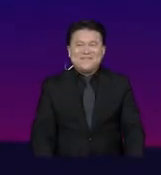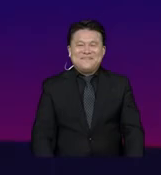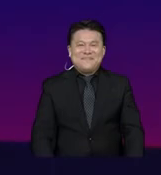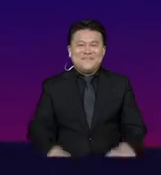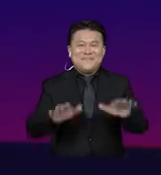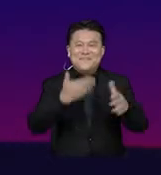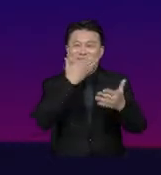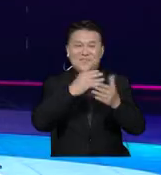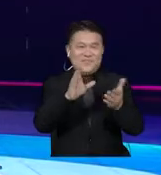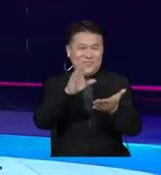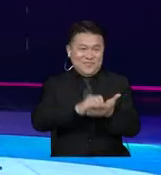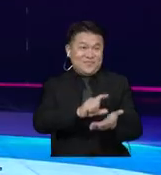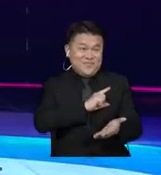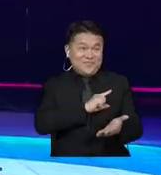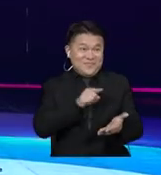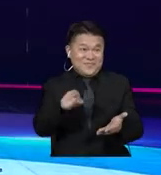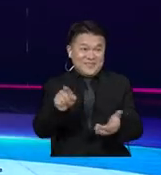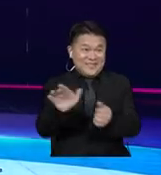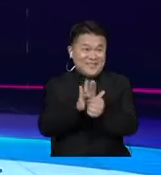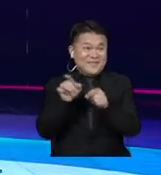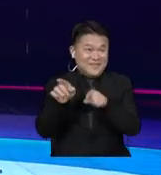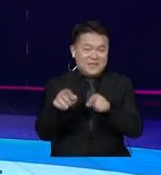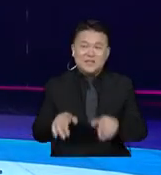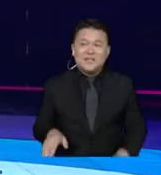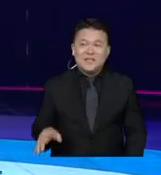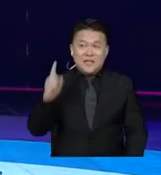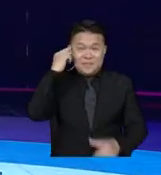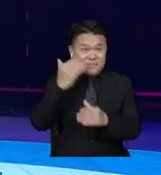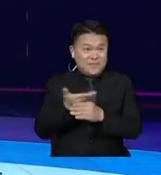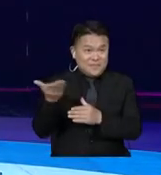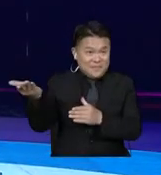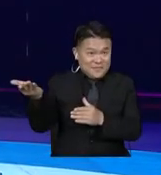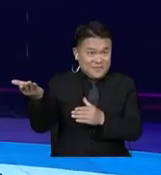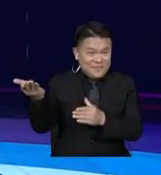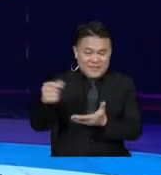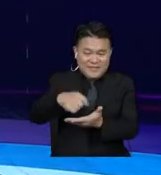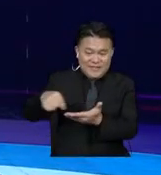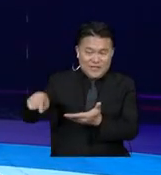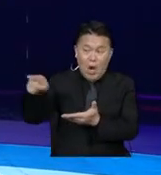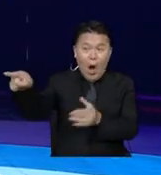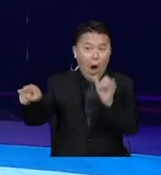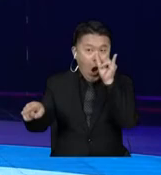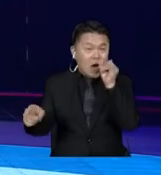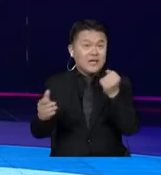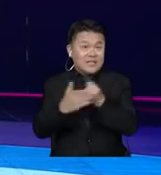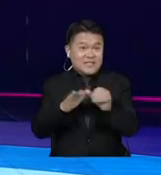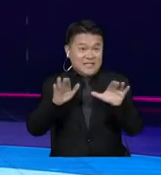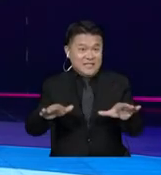오늘의 핵심 주제였습니다. 네. 우리 박사님과의 사인회가 밖에 마련이 돼